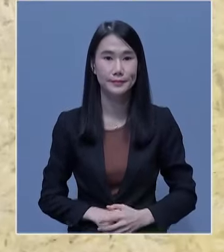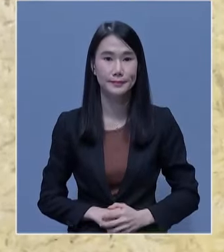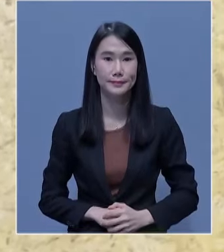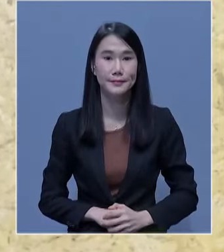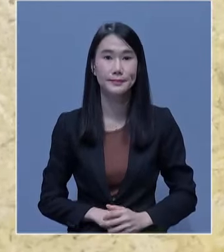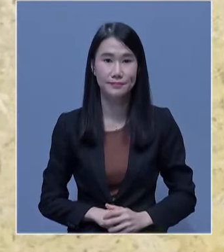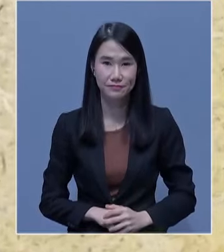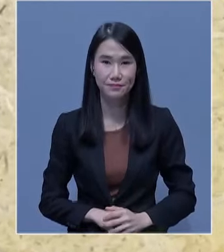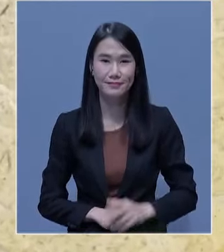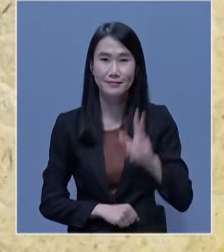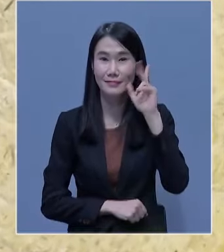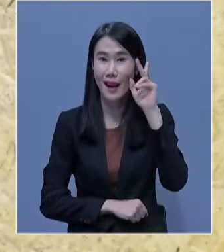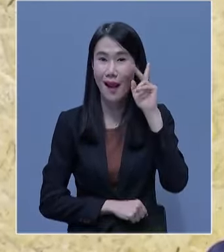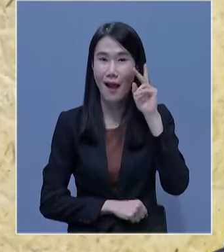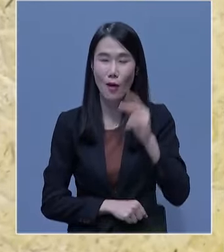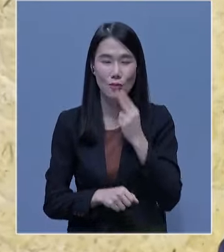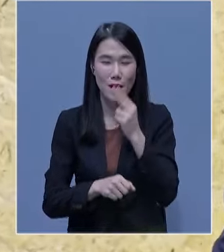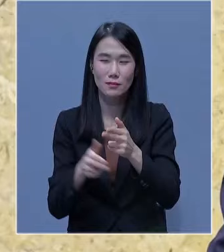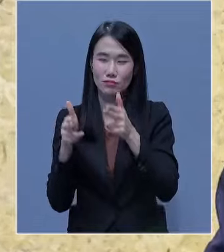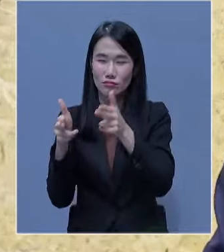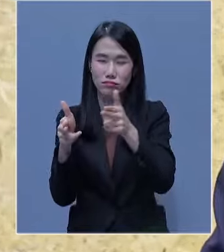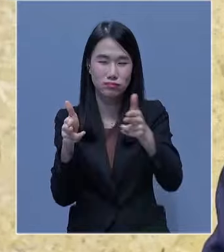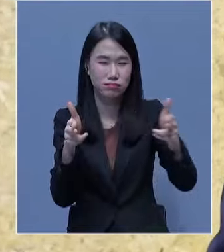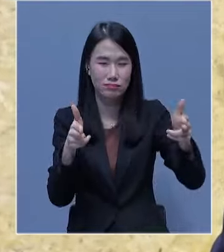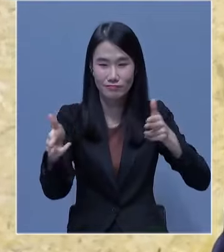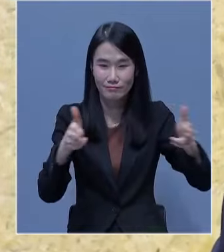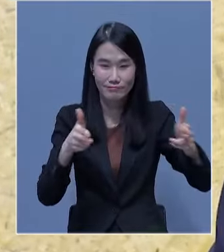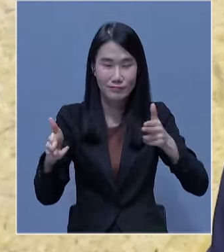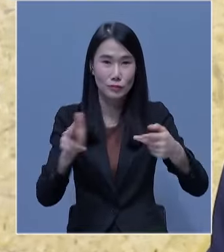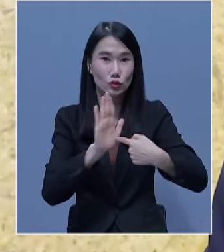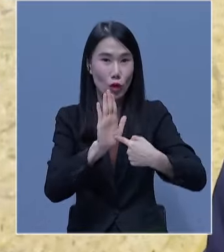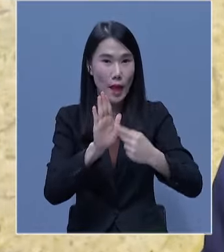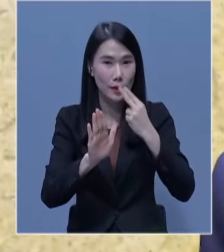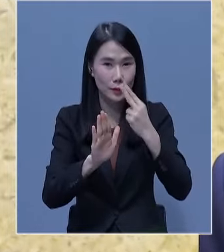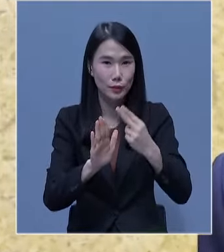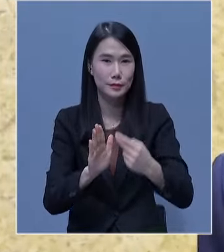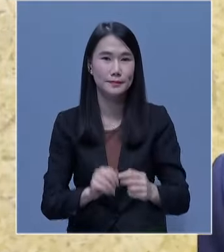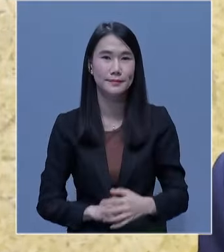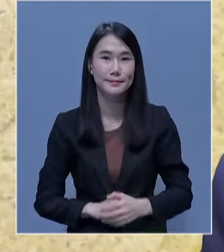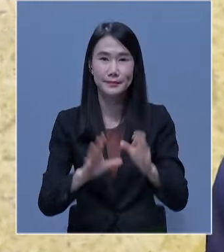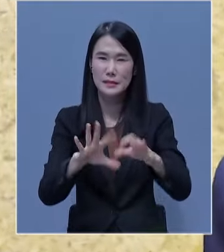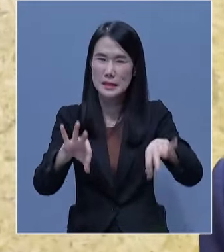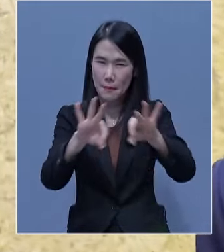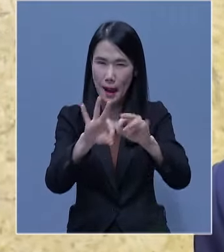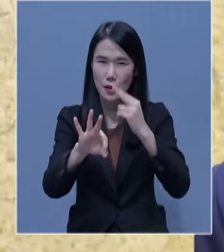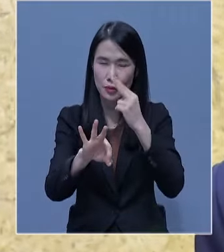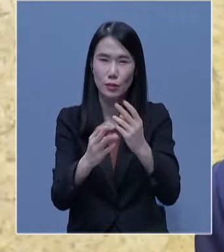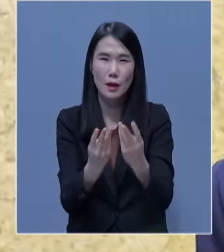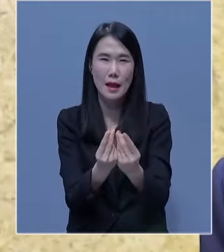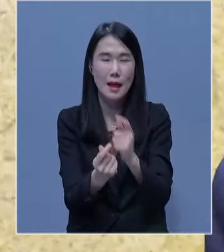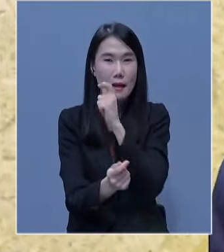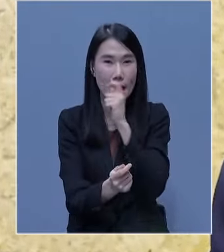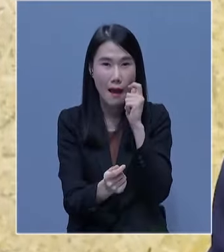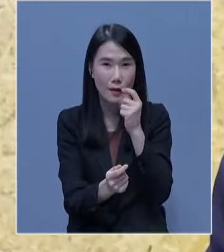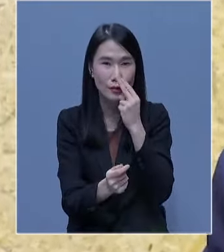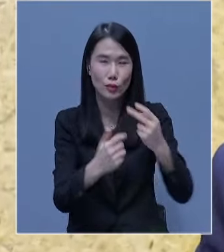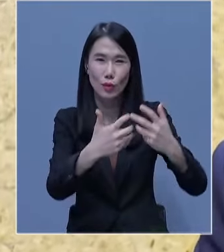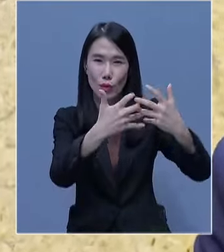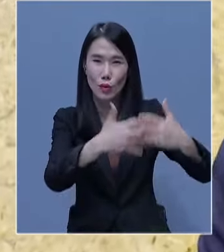สื่อบางสำนักก็ไปถ่ายกล่องอื่นมันก็จะมีโค้ดผมยกตัวอย่างให้เห็นโค้ดที่สำคัญมากเป็นตัวบ่งบอกถึงข้าวในโครงการรับจำนำข้